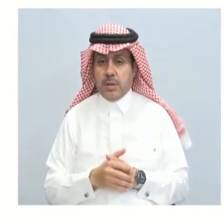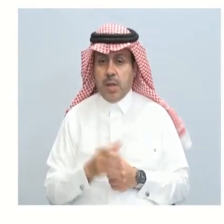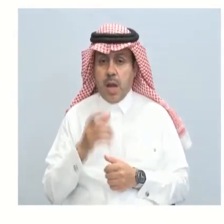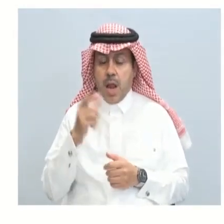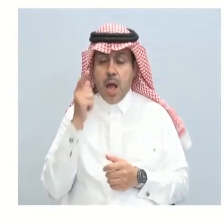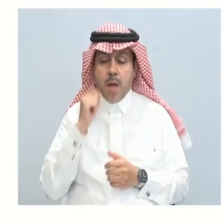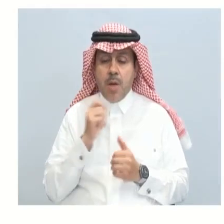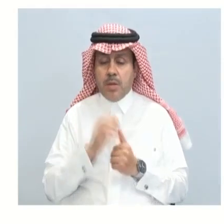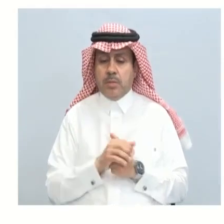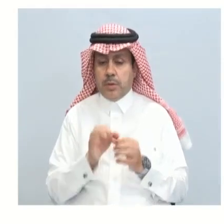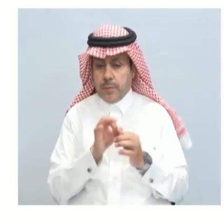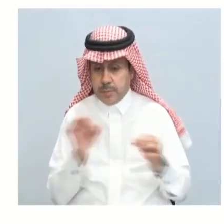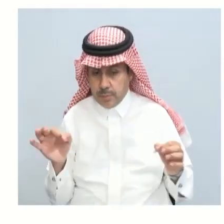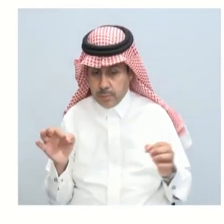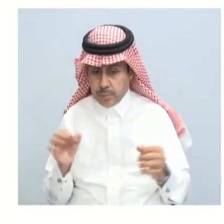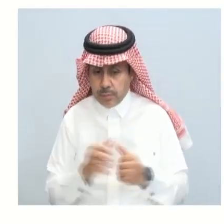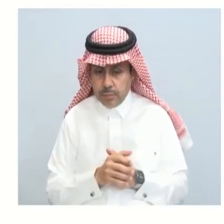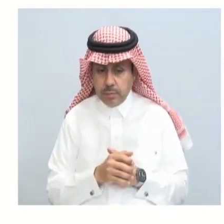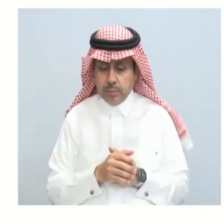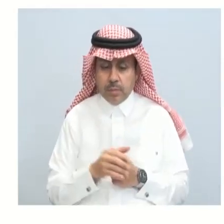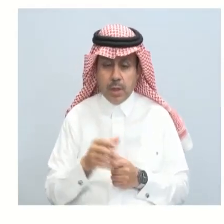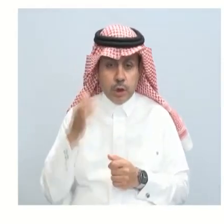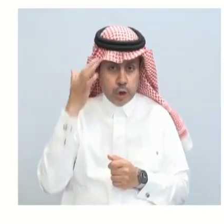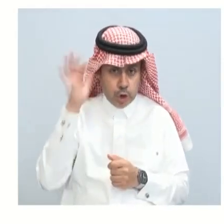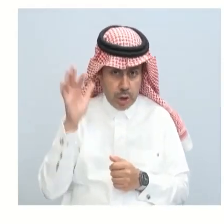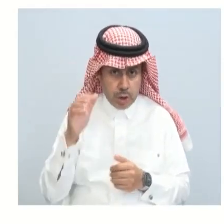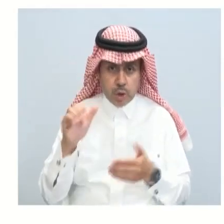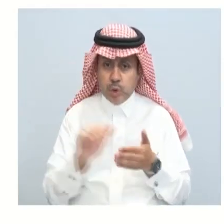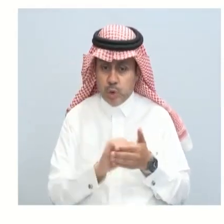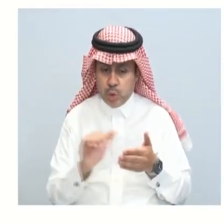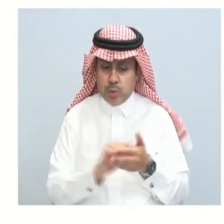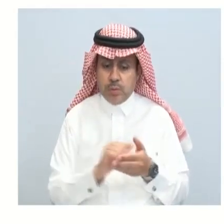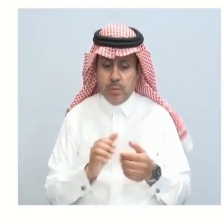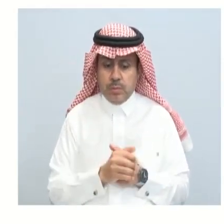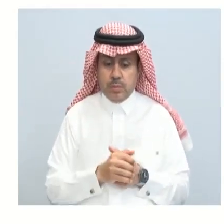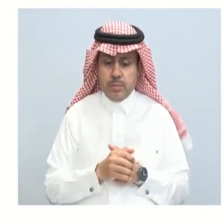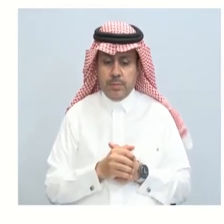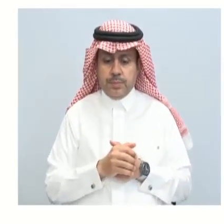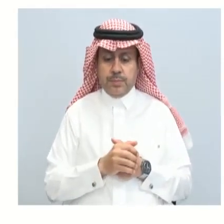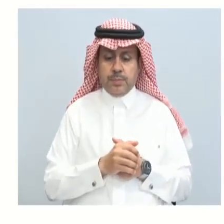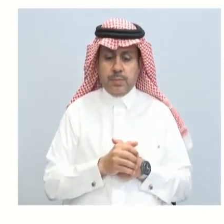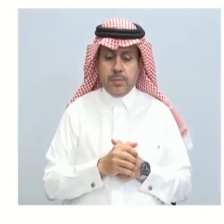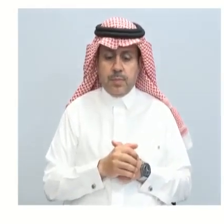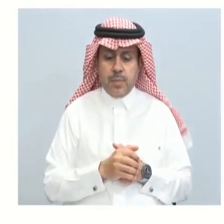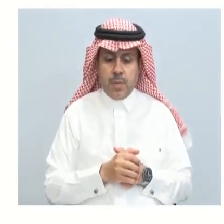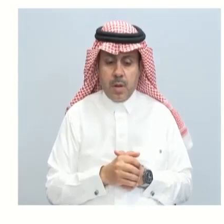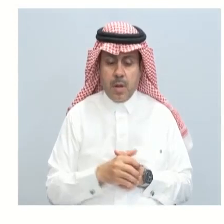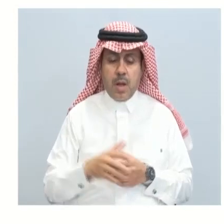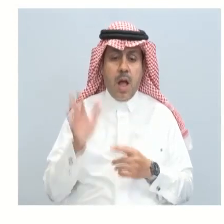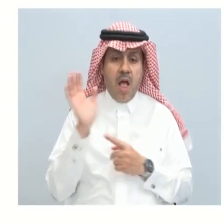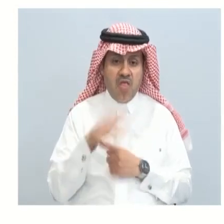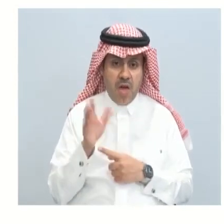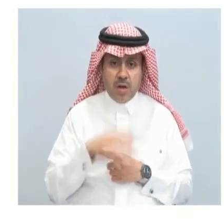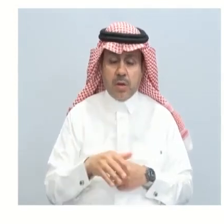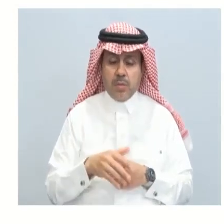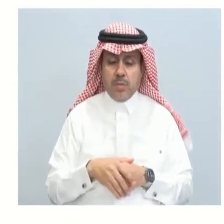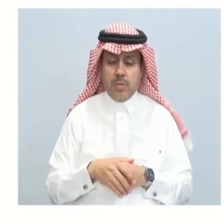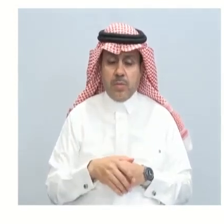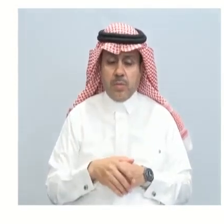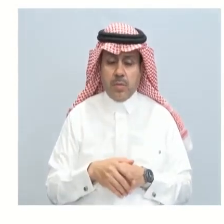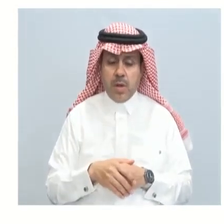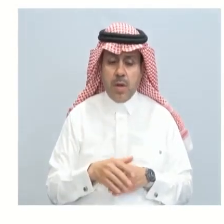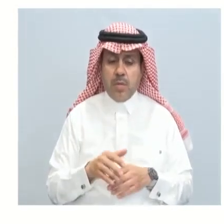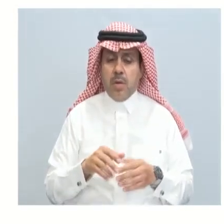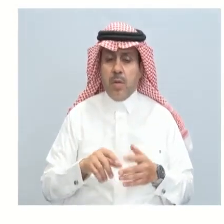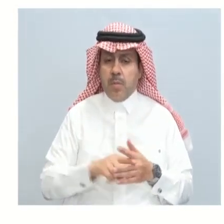وحكمه انه جائز لكن بشروط ذكرناها قبل قليل واثاره عا صحه